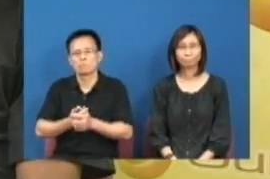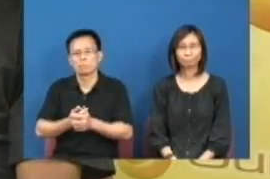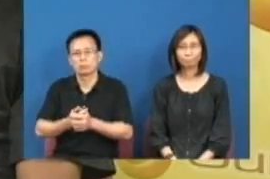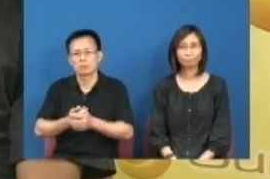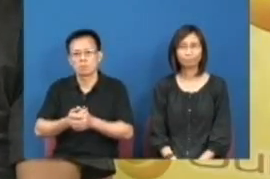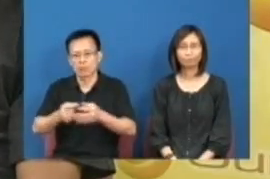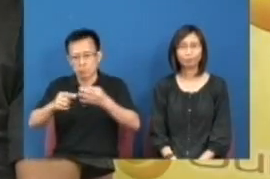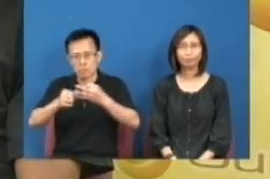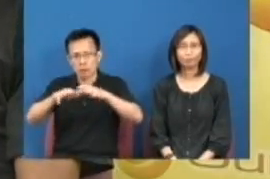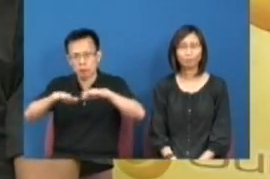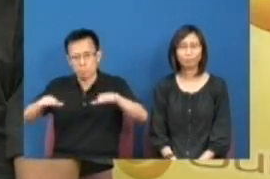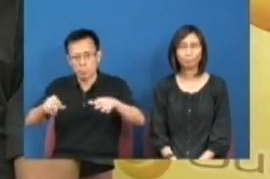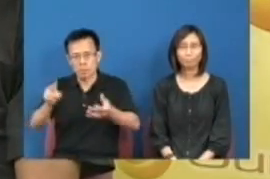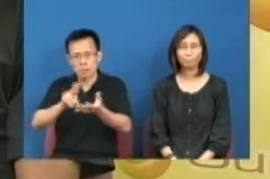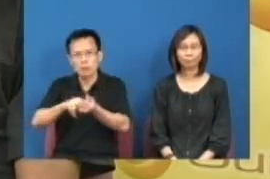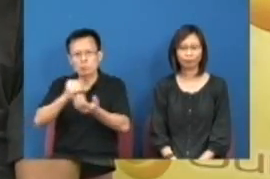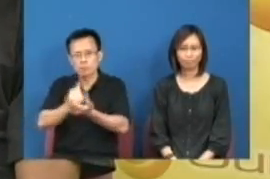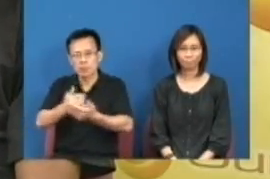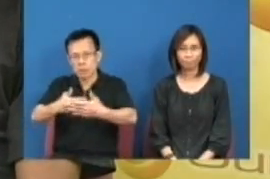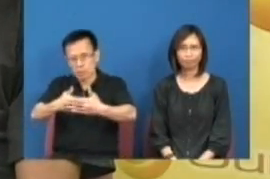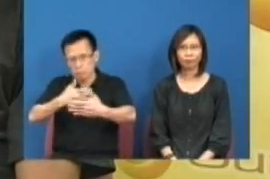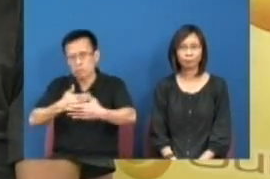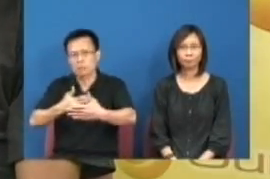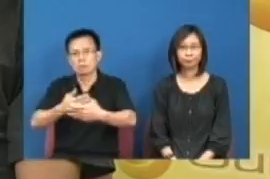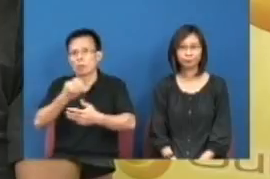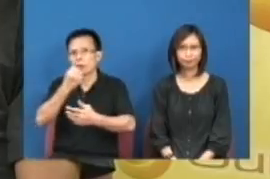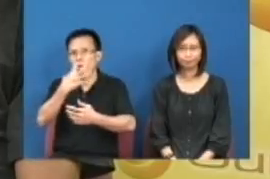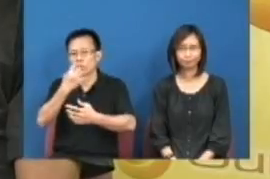之前在香港出現了